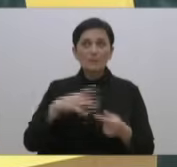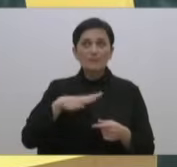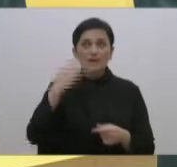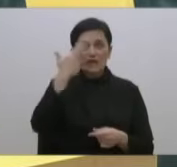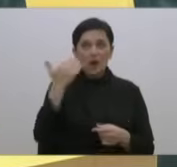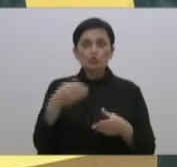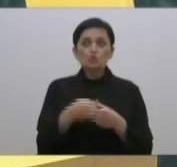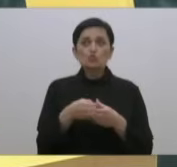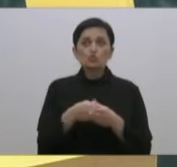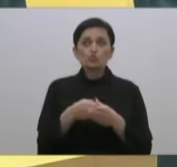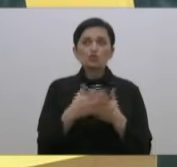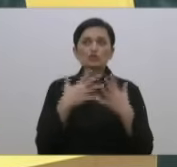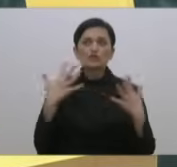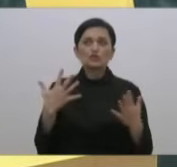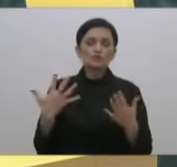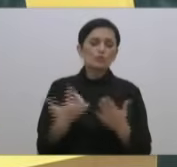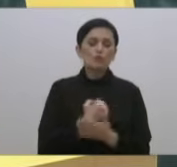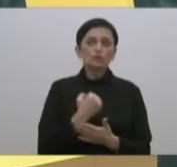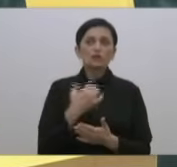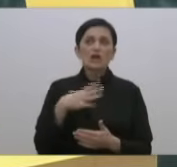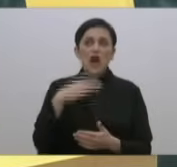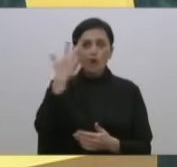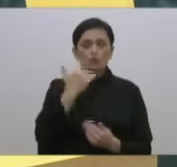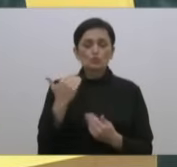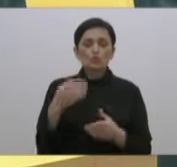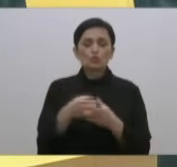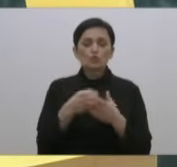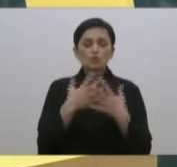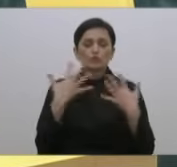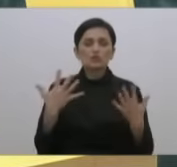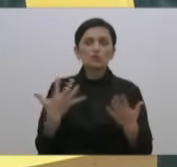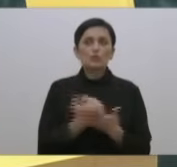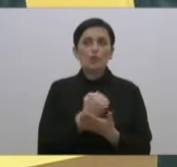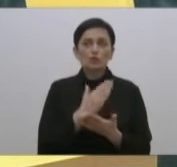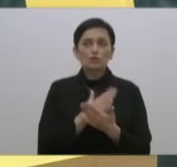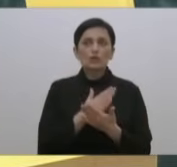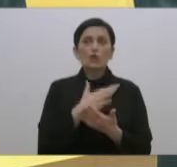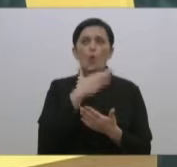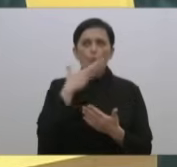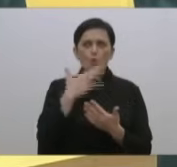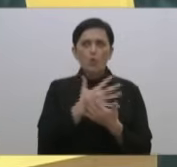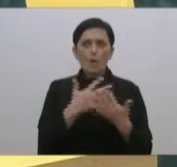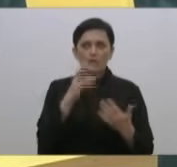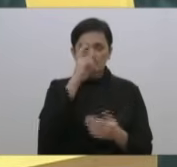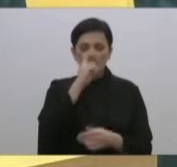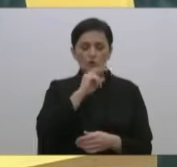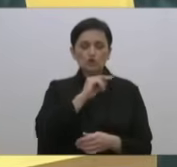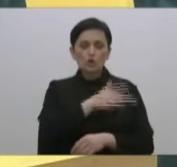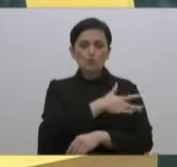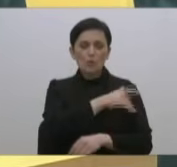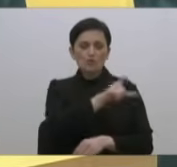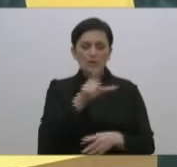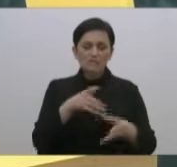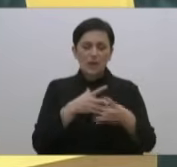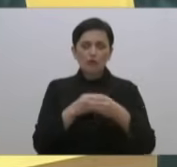ქართული ოცნების გუნდის დიდ მონაპოვარს, რომ ეს არის ქართული ოცნების გუნდის დიდი მონაპოვარი, რა თქმა უნდა, იმ უამრავ საჯარო მოსამსახურესთან